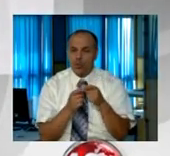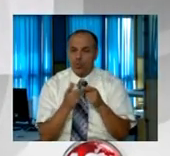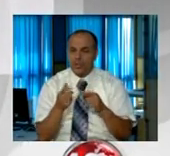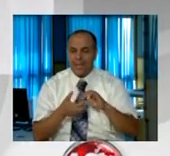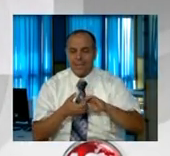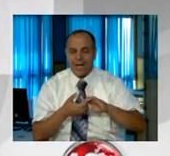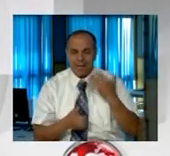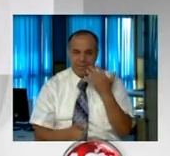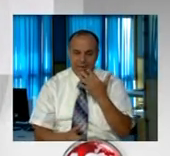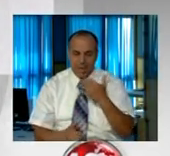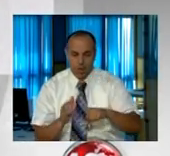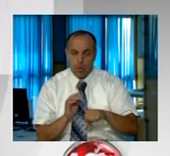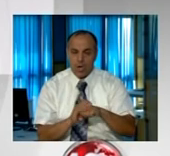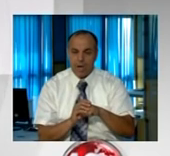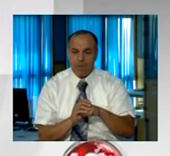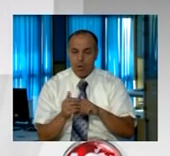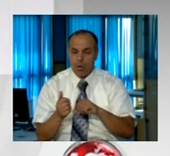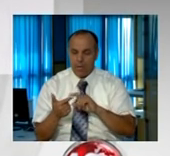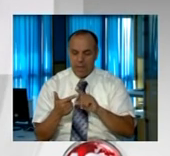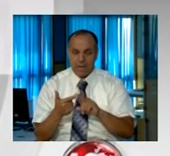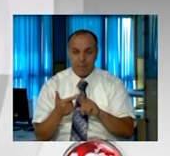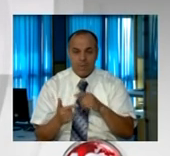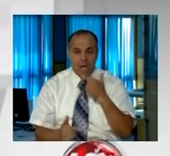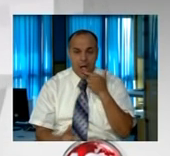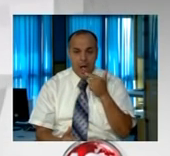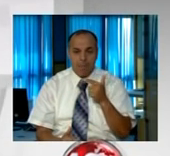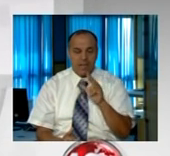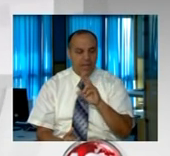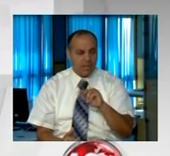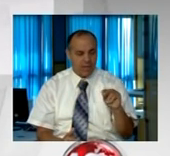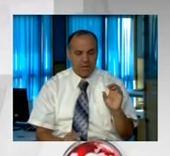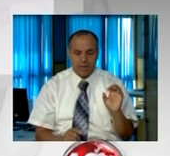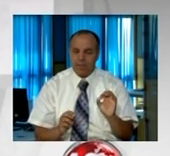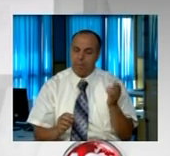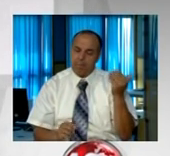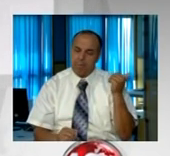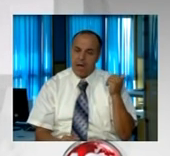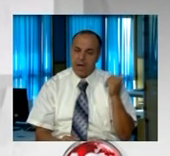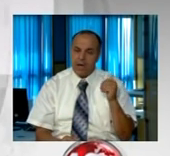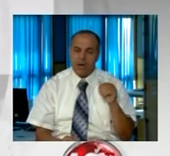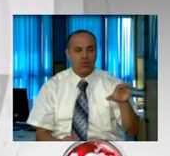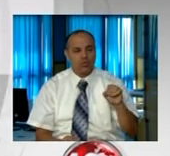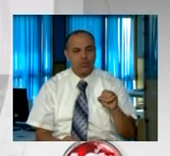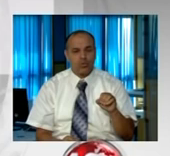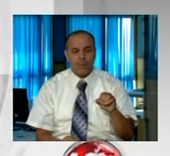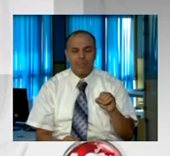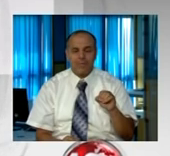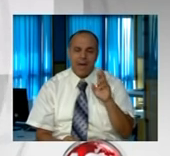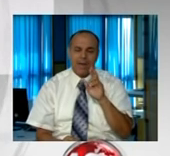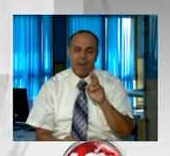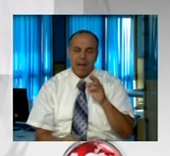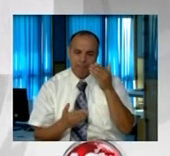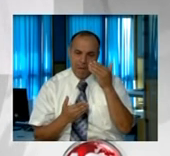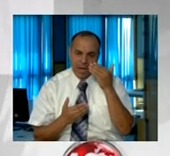كأس الاتحاد الإفريقي لكرة القدم في المرتبة الثانية إثر تعادله دون أهداف مساء أمس أمام مضيفه الفتح الرباطي المغربي